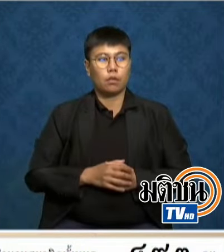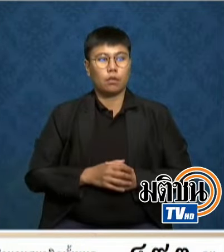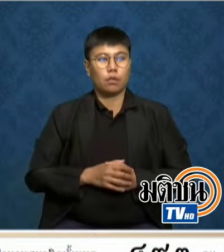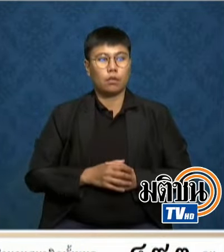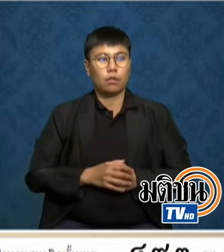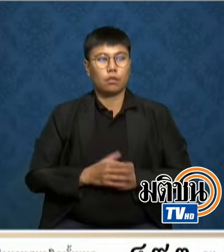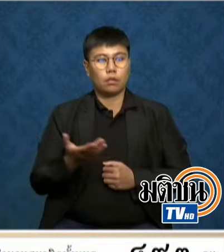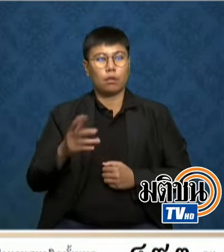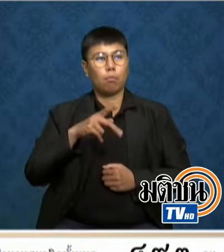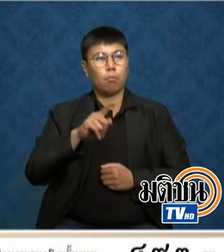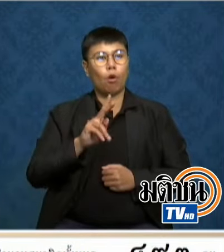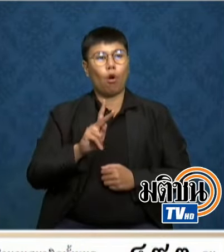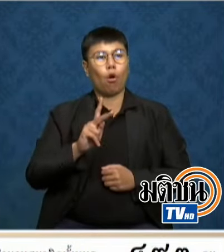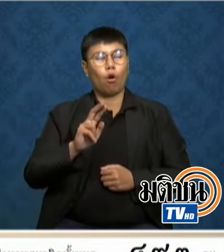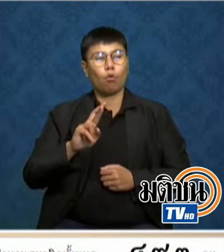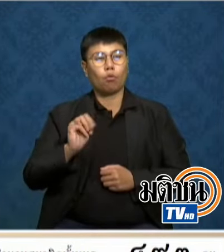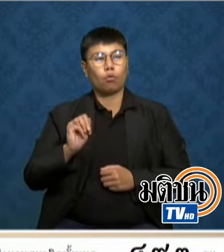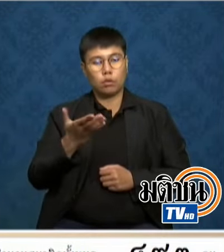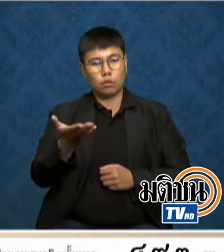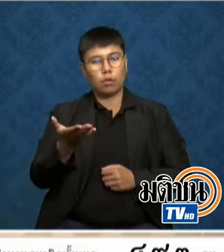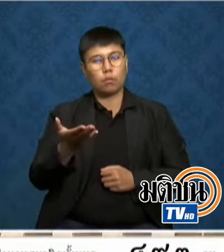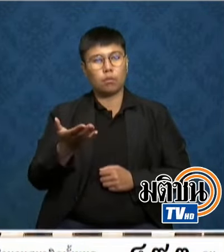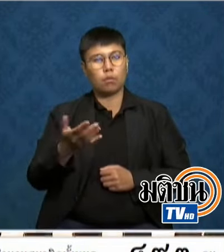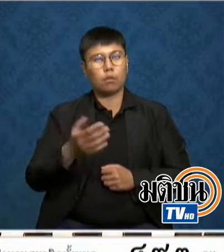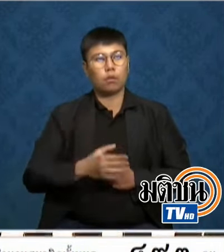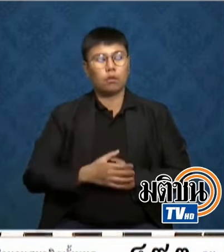ท่านประกรณ์วุฒิครับมีอะไรครับเชิญฮะ